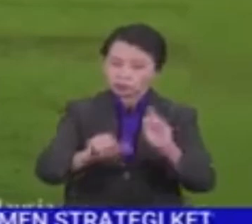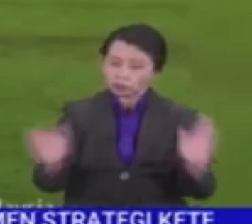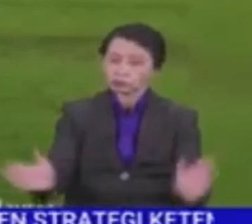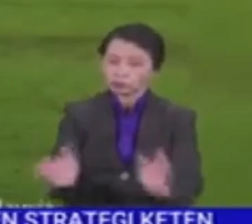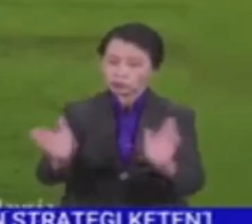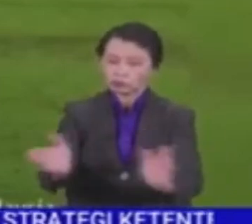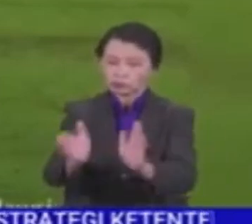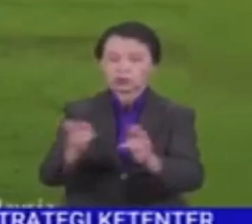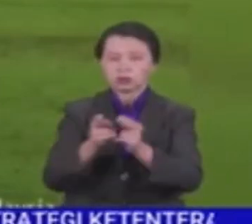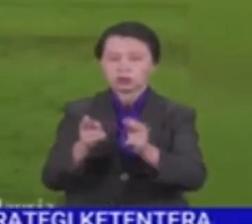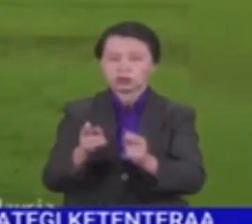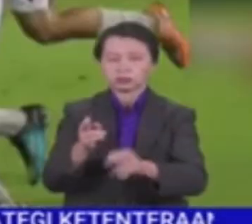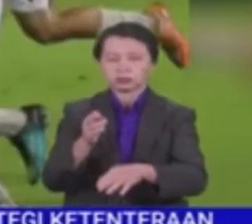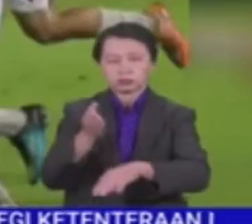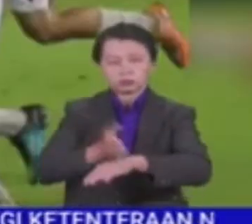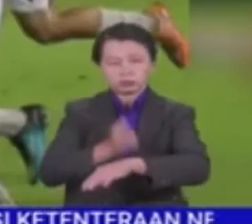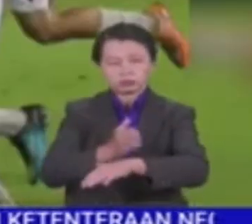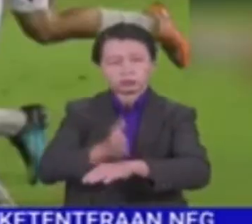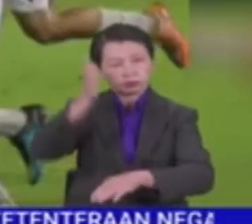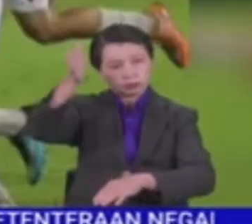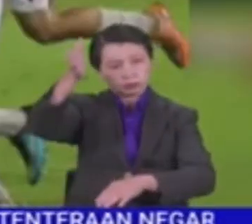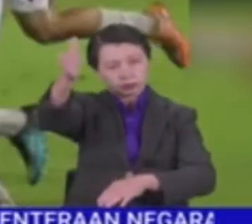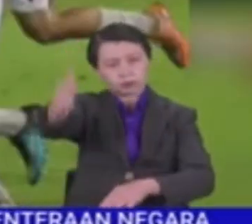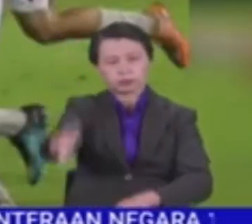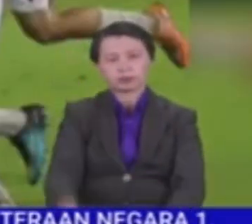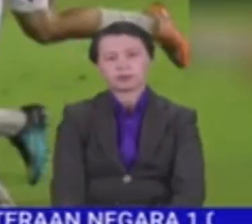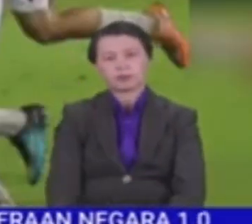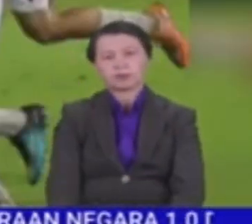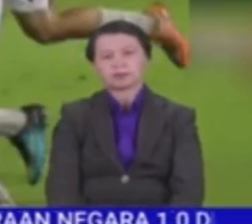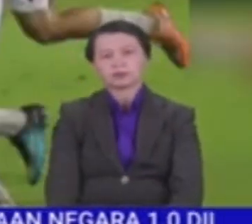pendorong untuk berusia lebih gigih dalam perlawanan akan datang